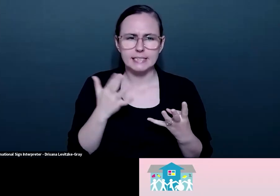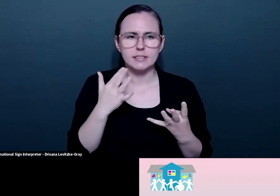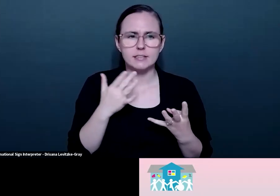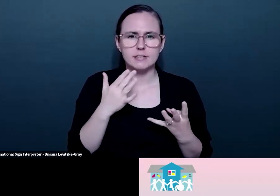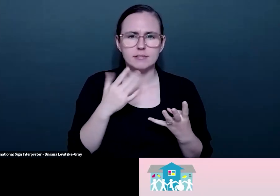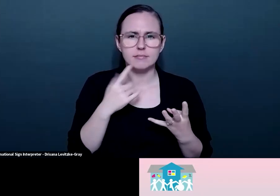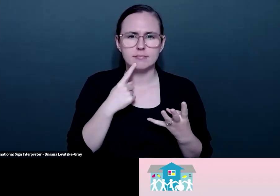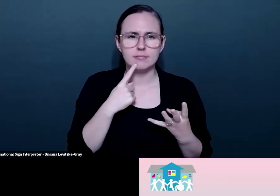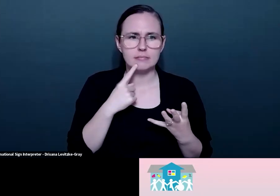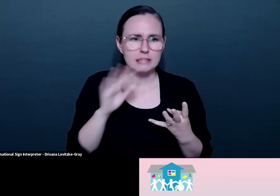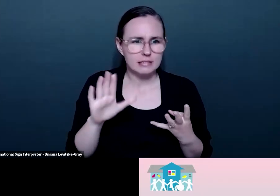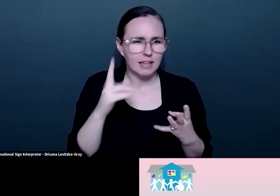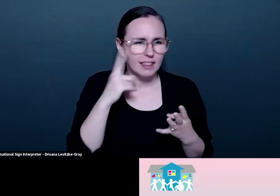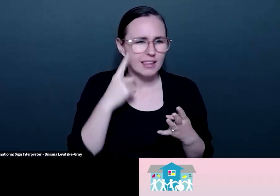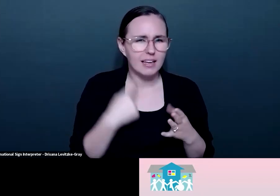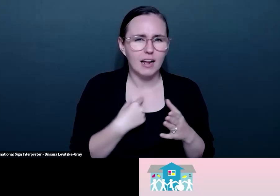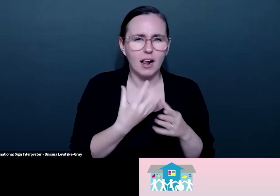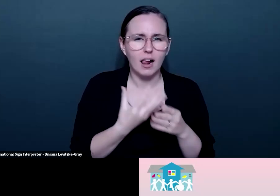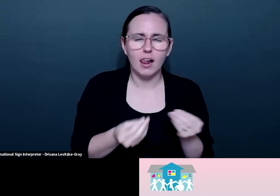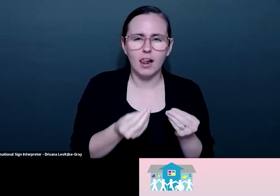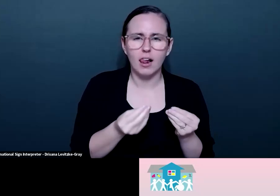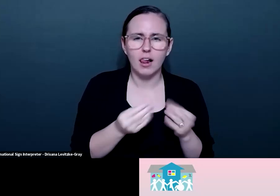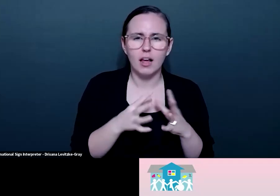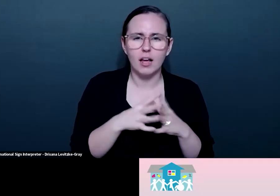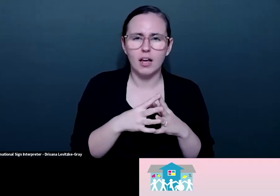Ouganda. Euh,